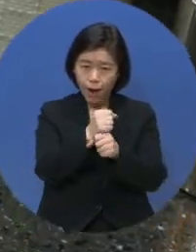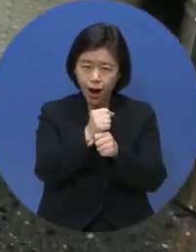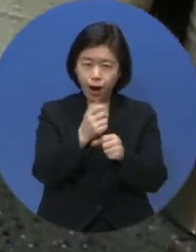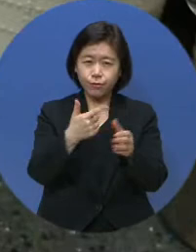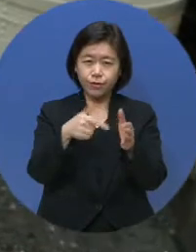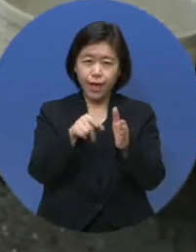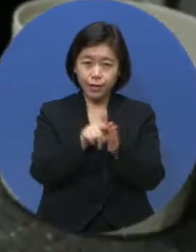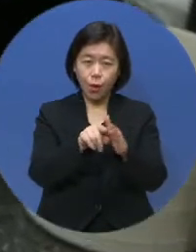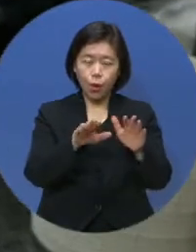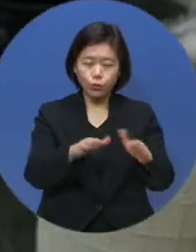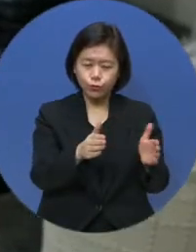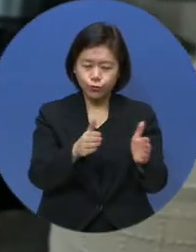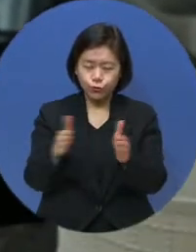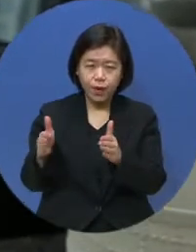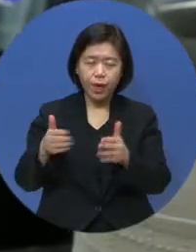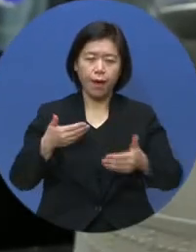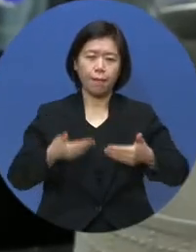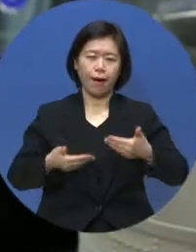바쁘게 움직이는데요.